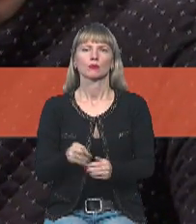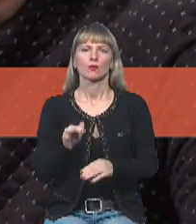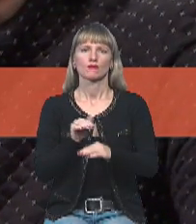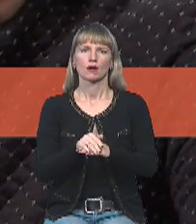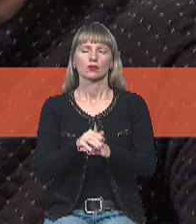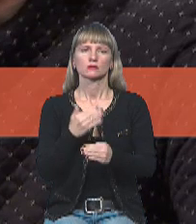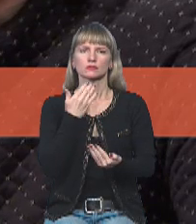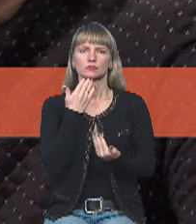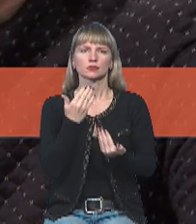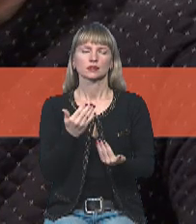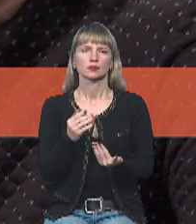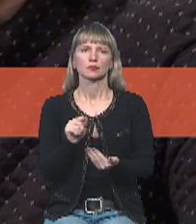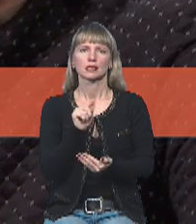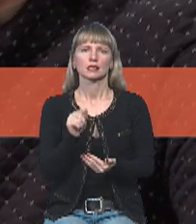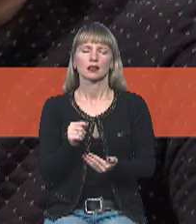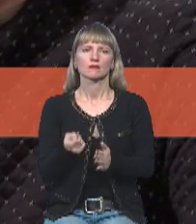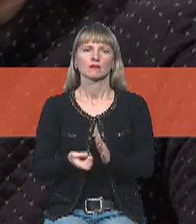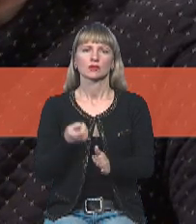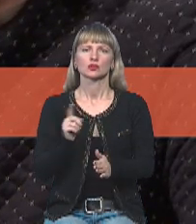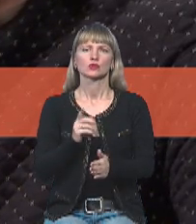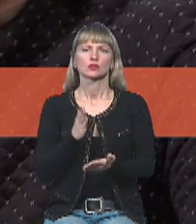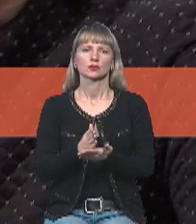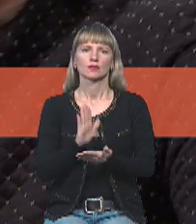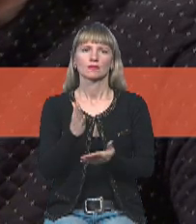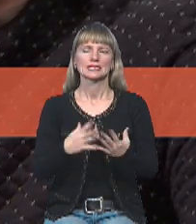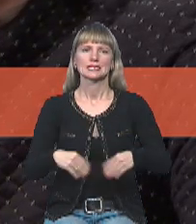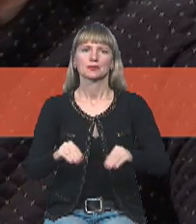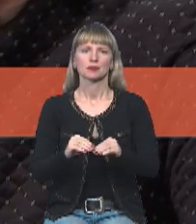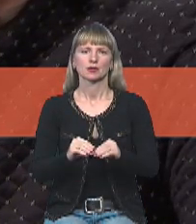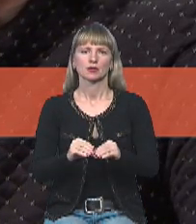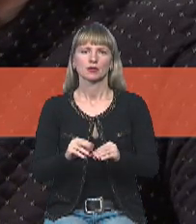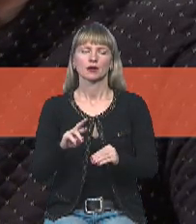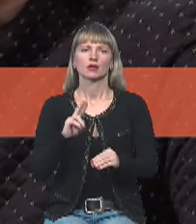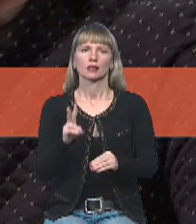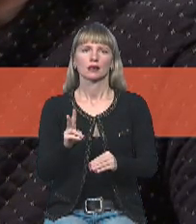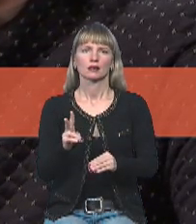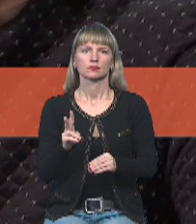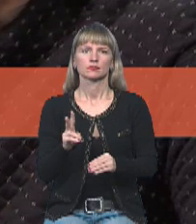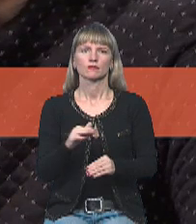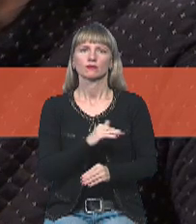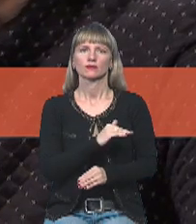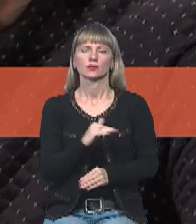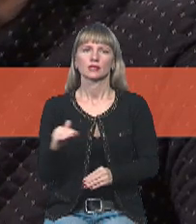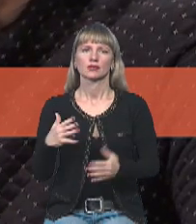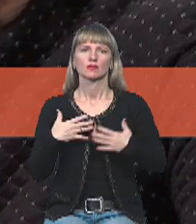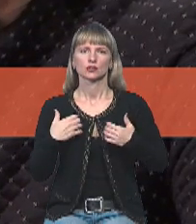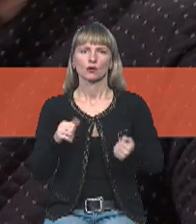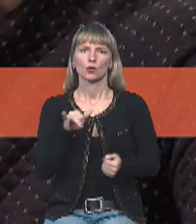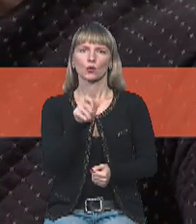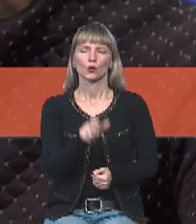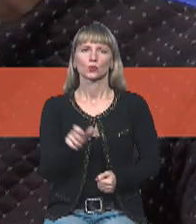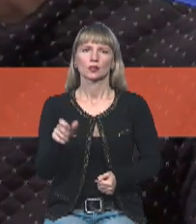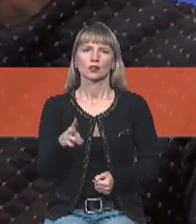він задався питанням вияснити, що відбувається в сім'ях, як рівень здоров'я у